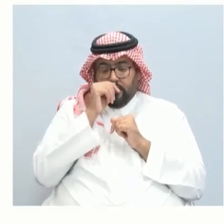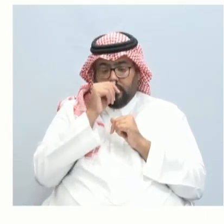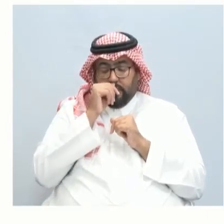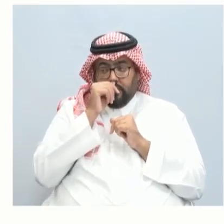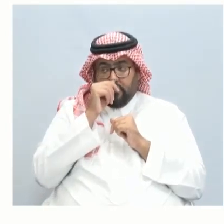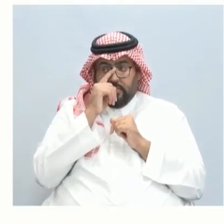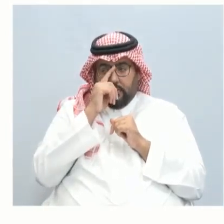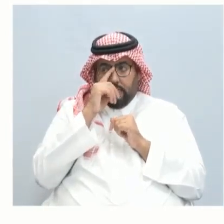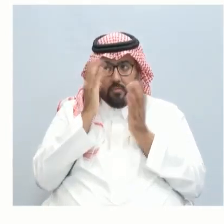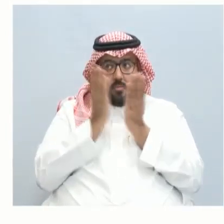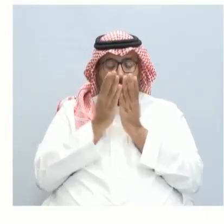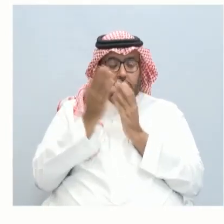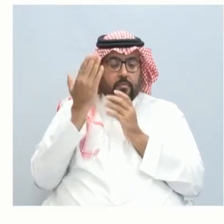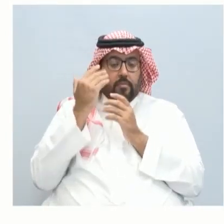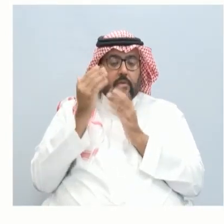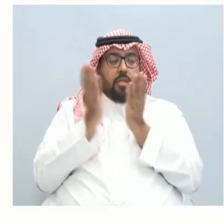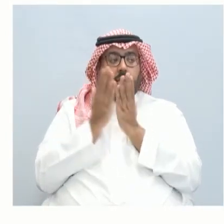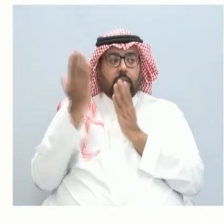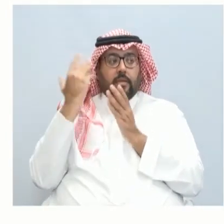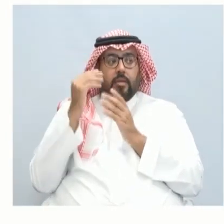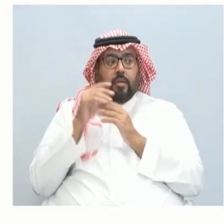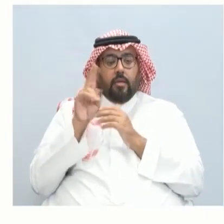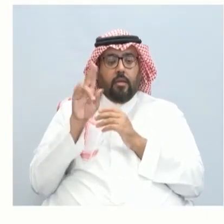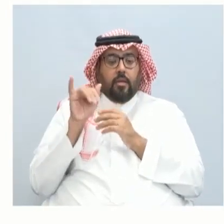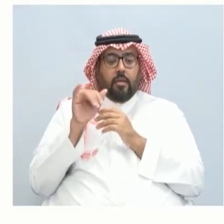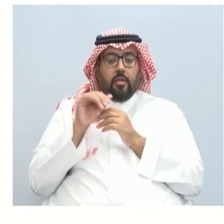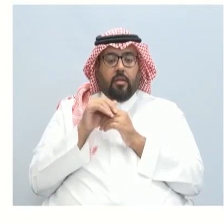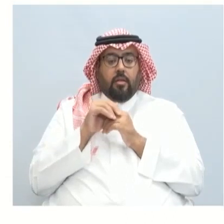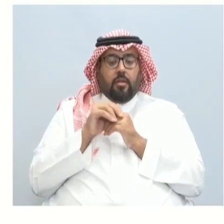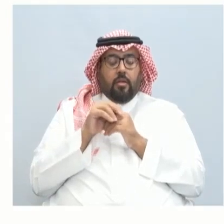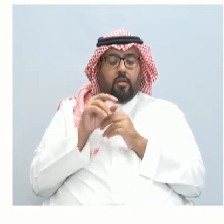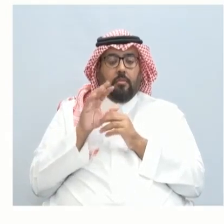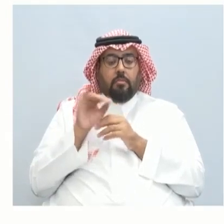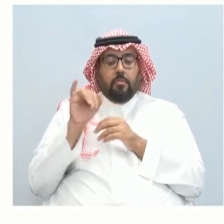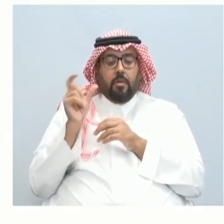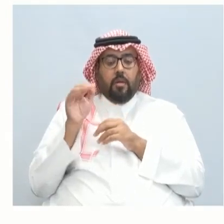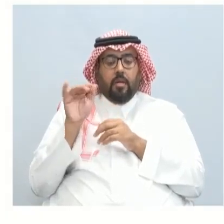اخذناه في الدرس السابق تحديد الاولويات من حيث الزمن